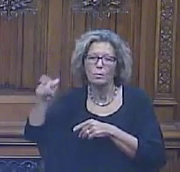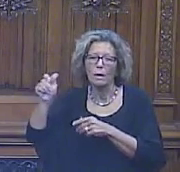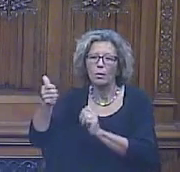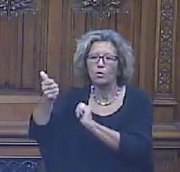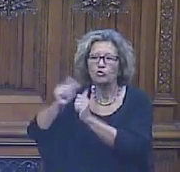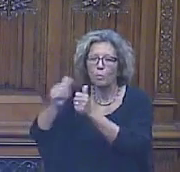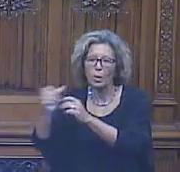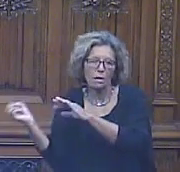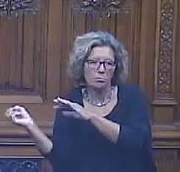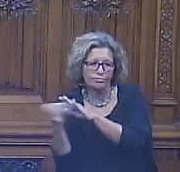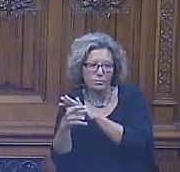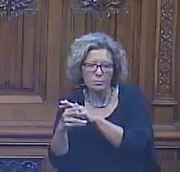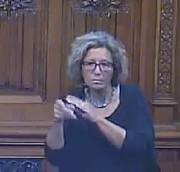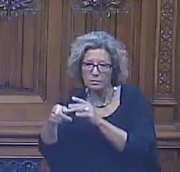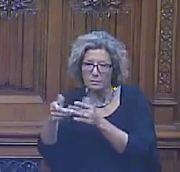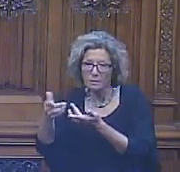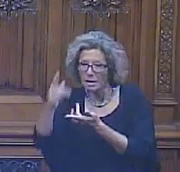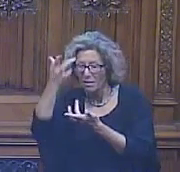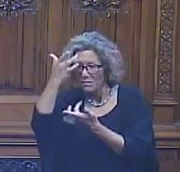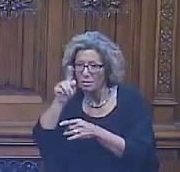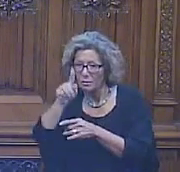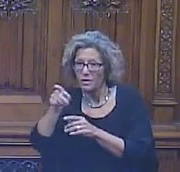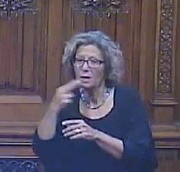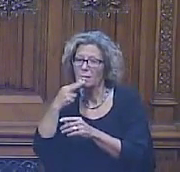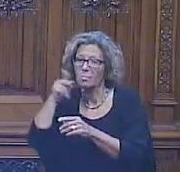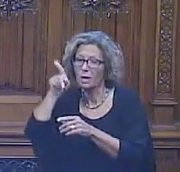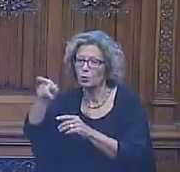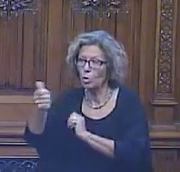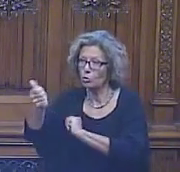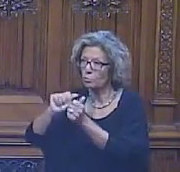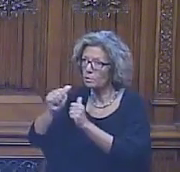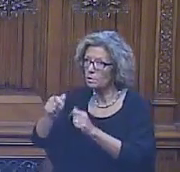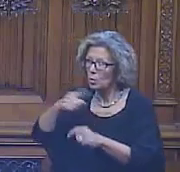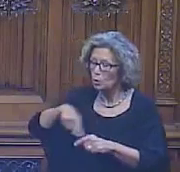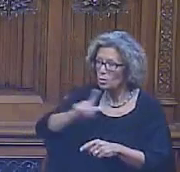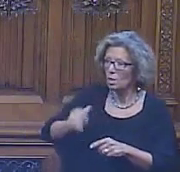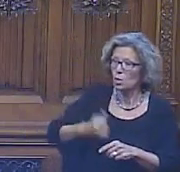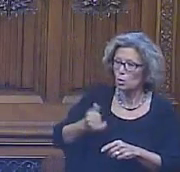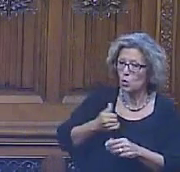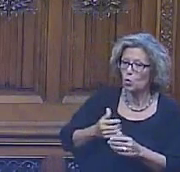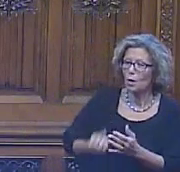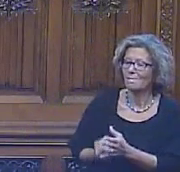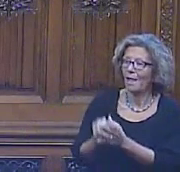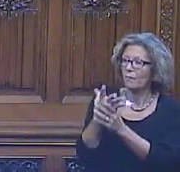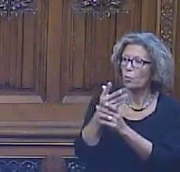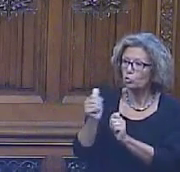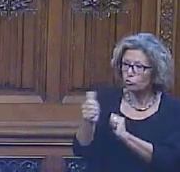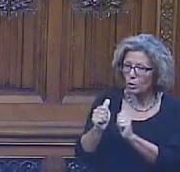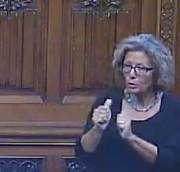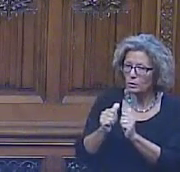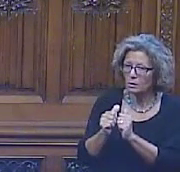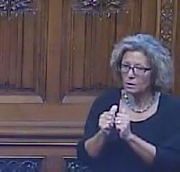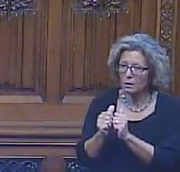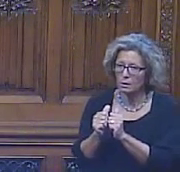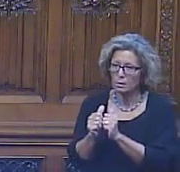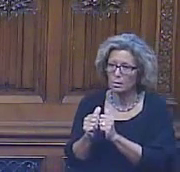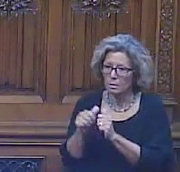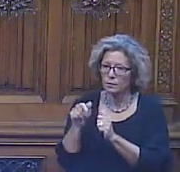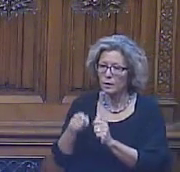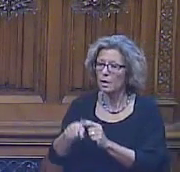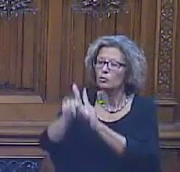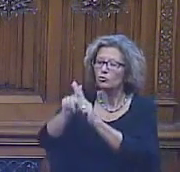ausquartiert. Ich weiß nicht, ob Sie es wissen, wer dort aller Sportler. Das sind unsere jungen Nachwuchssportlerinnen und Sportler, die sich unter